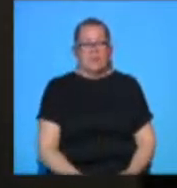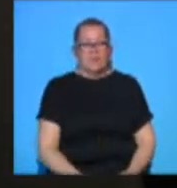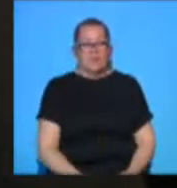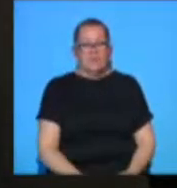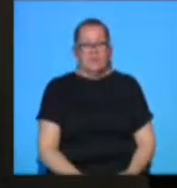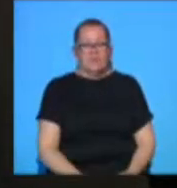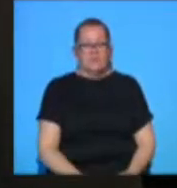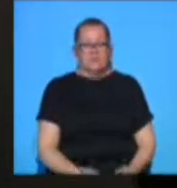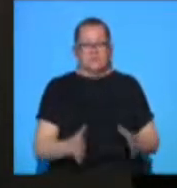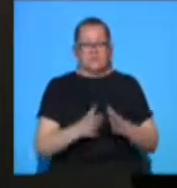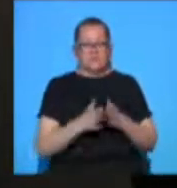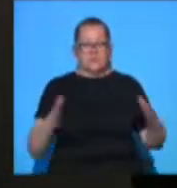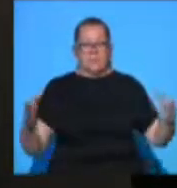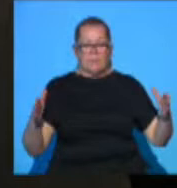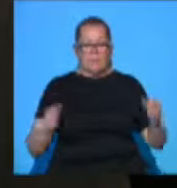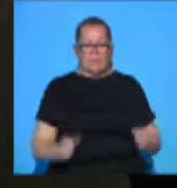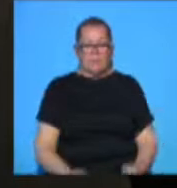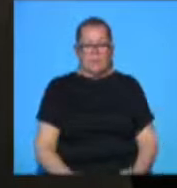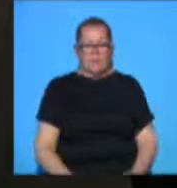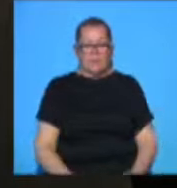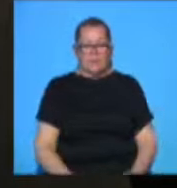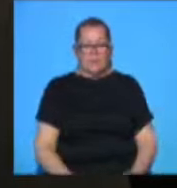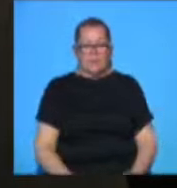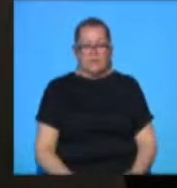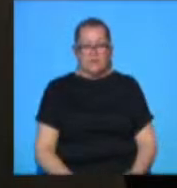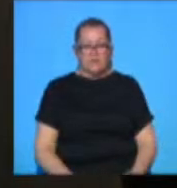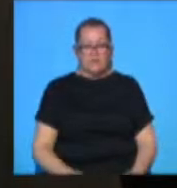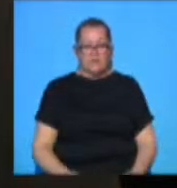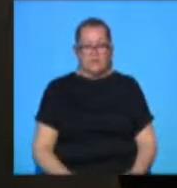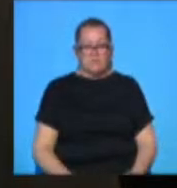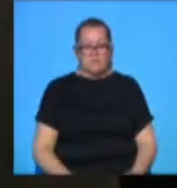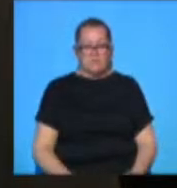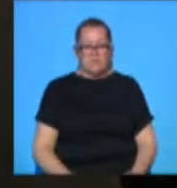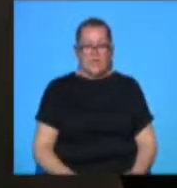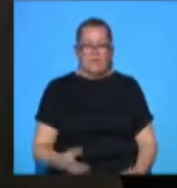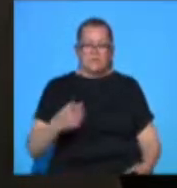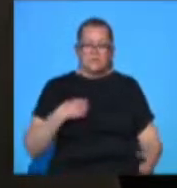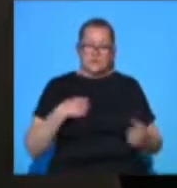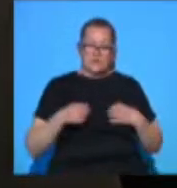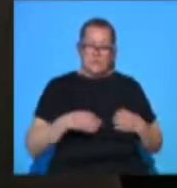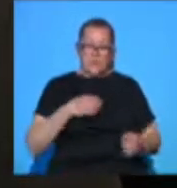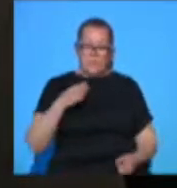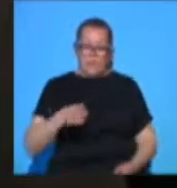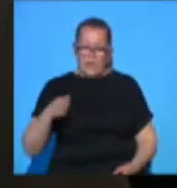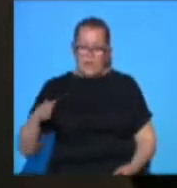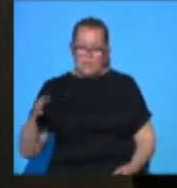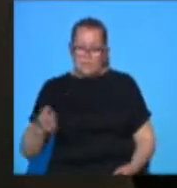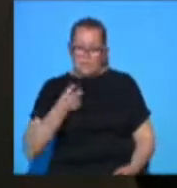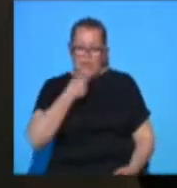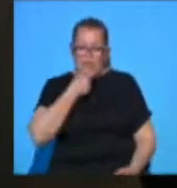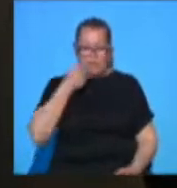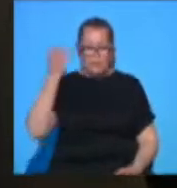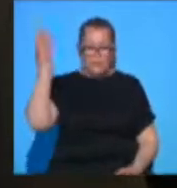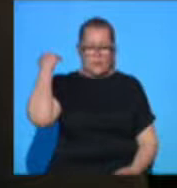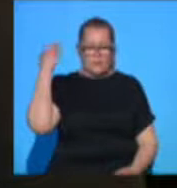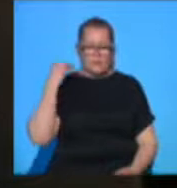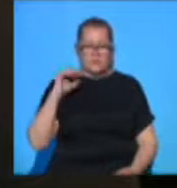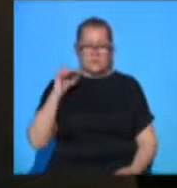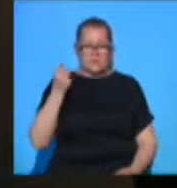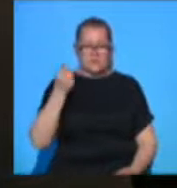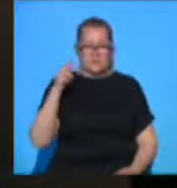probabil cel mai mare, de fapt, dramaturg al lumii și nu este degeaba, nu degeaba se joacă de atâtea sute de ani.